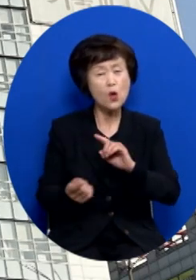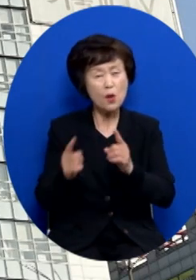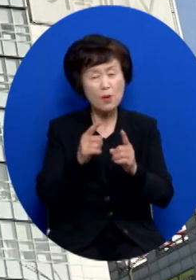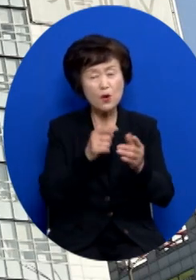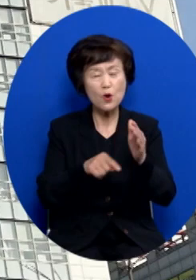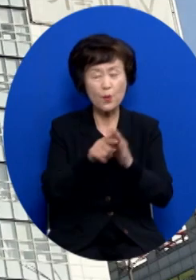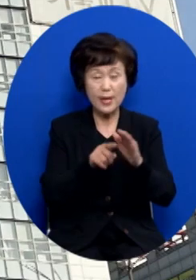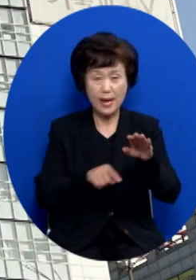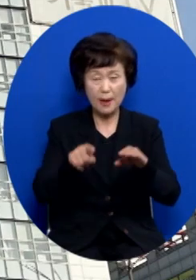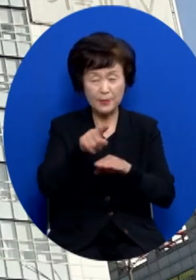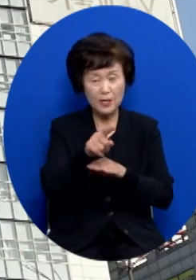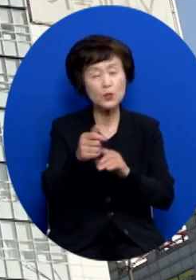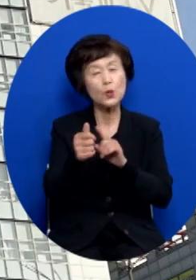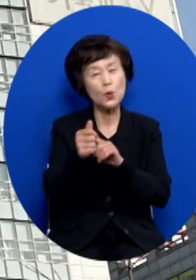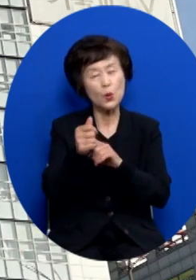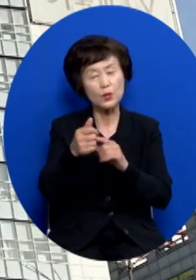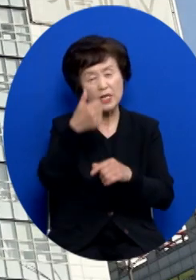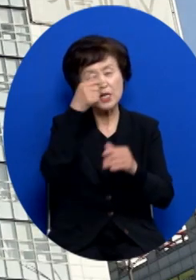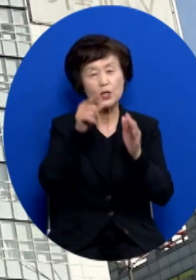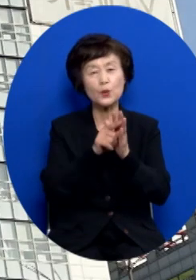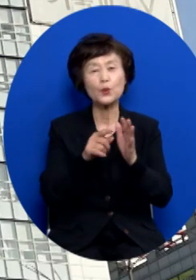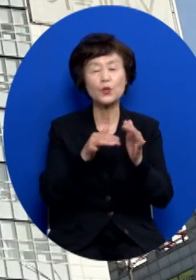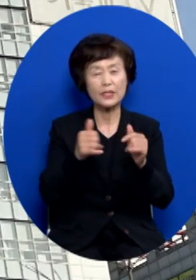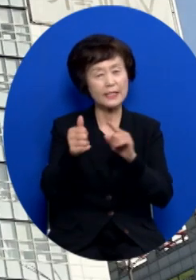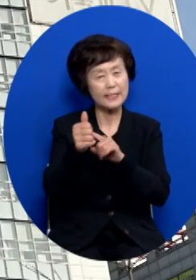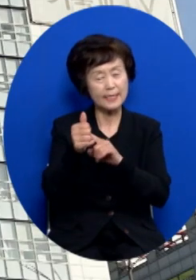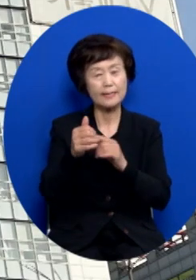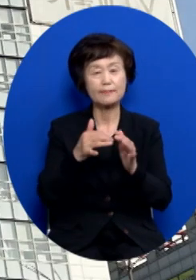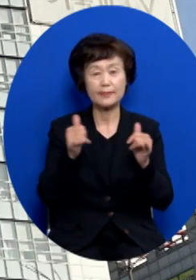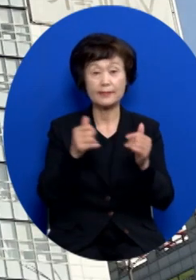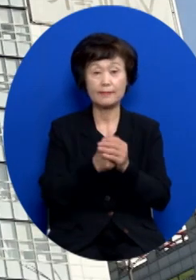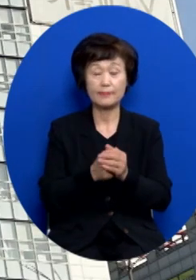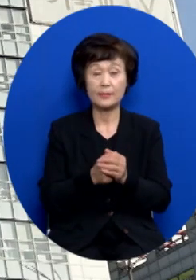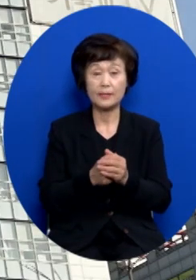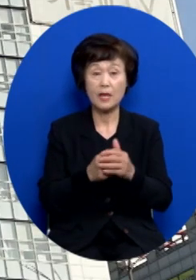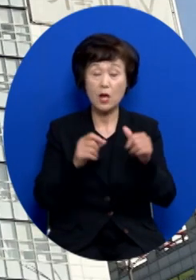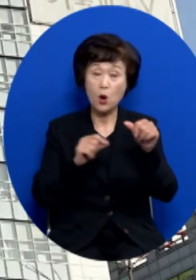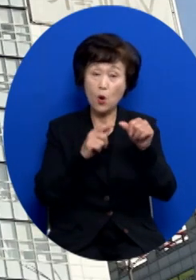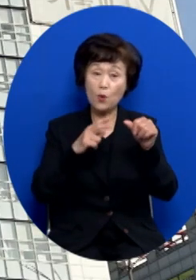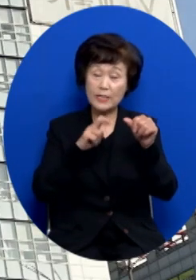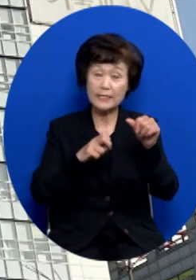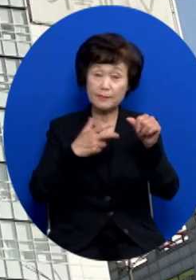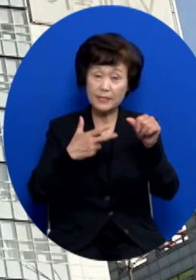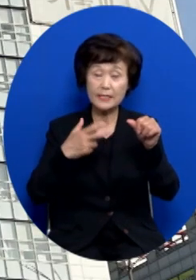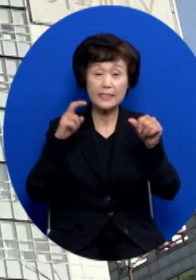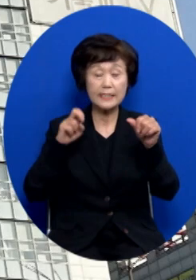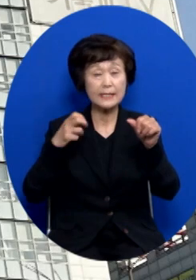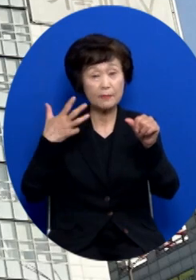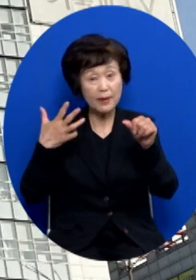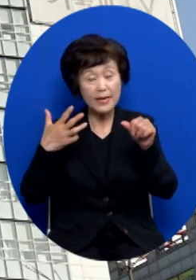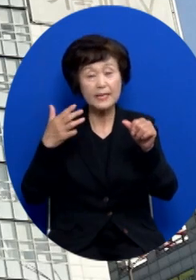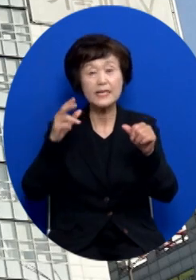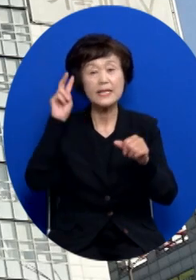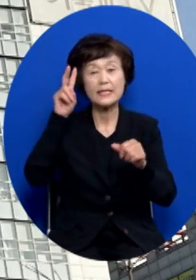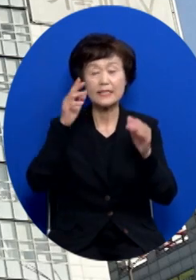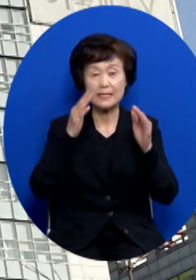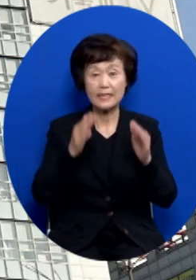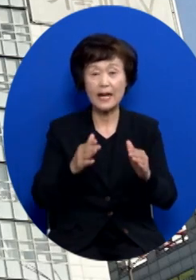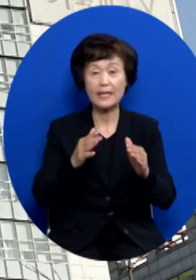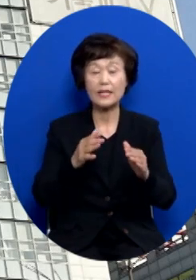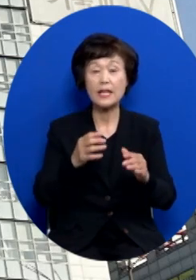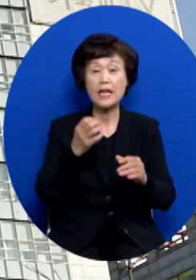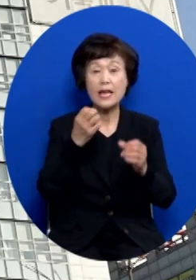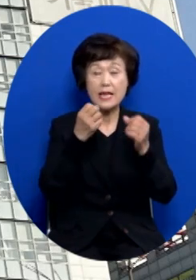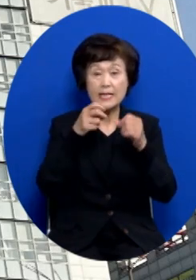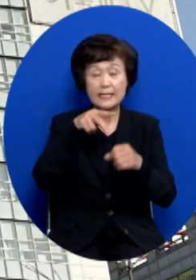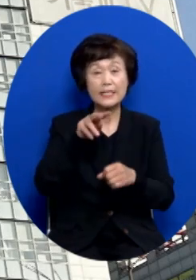인물입니다. 언더우드 자매교회 협의회가 오는 27일과 28일 세문안교회에서 제14회 언더우드